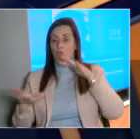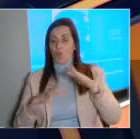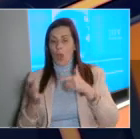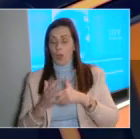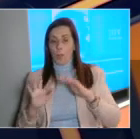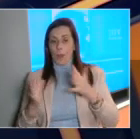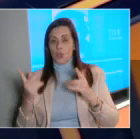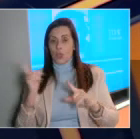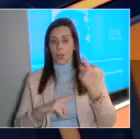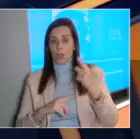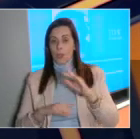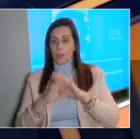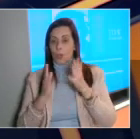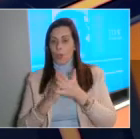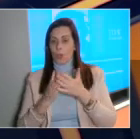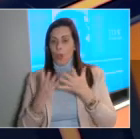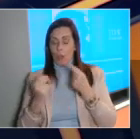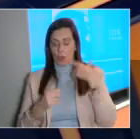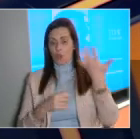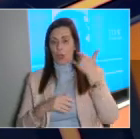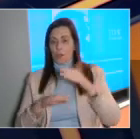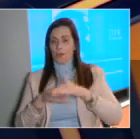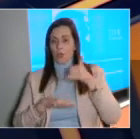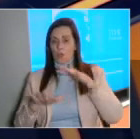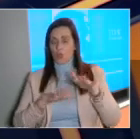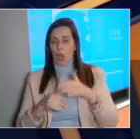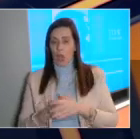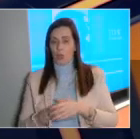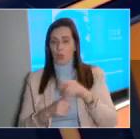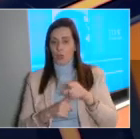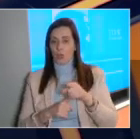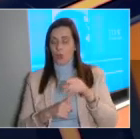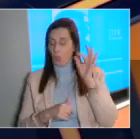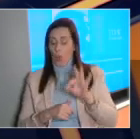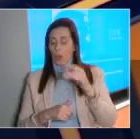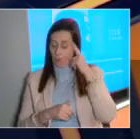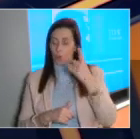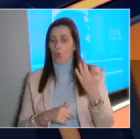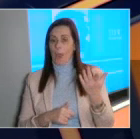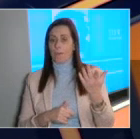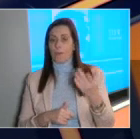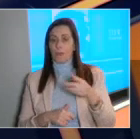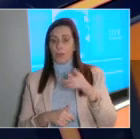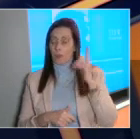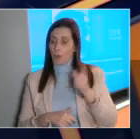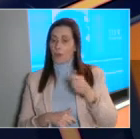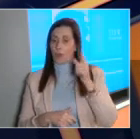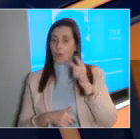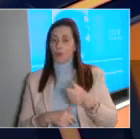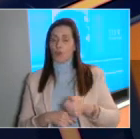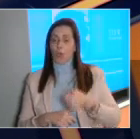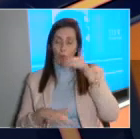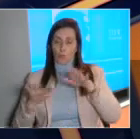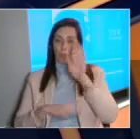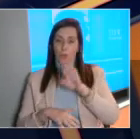בשלטון, מה שקרה, וכל שלטון, ריבוי שנים של שלטון באשר הוא, הוא משחית, אנחנו יודעים את זה. וחובתו של מר